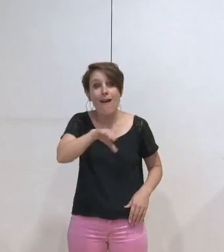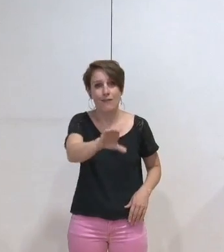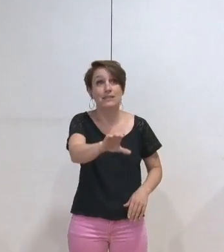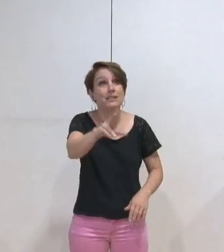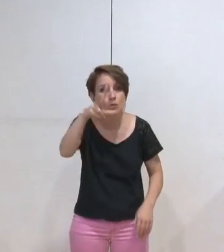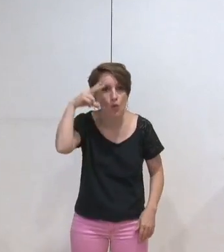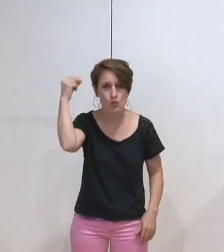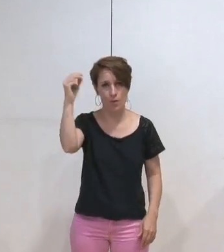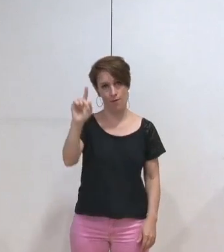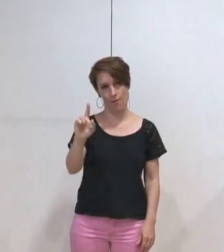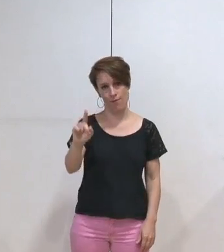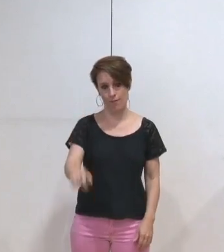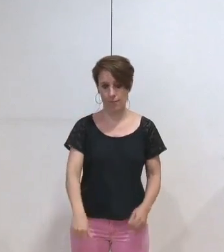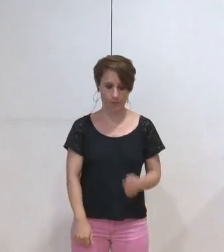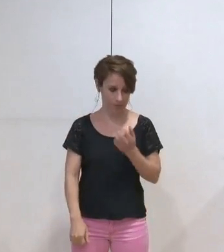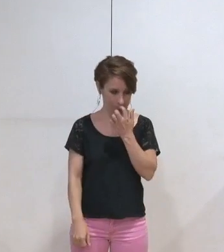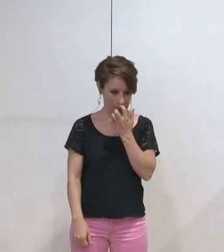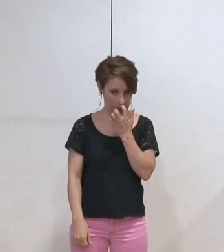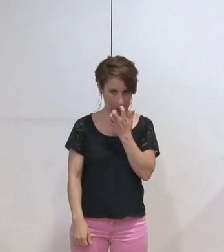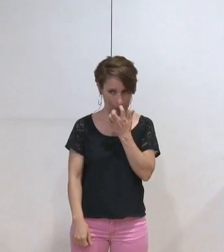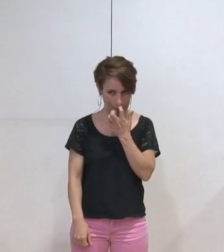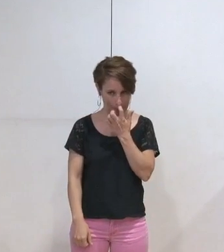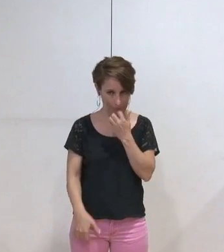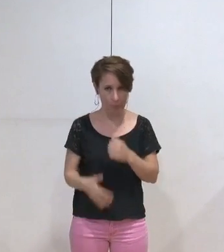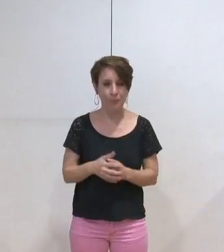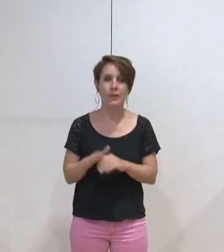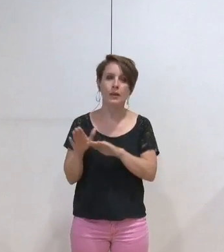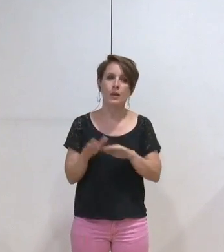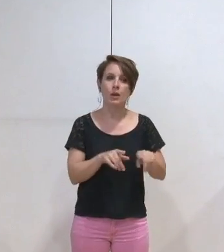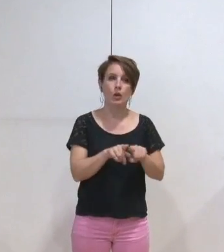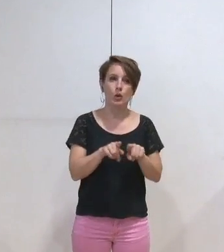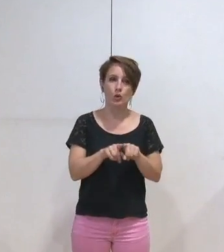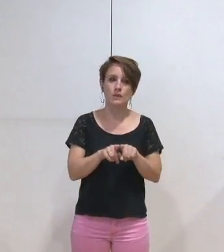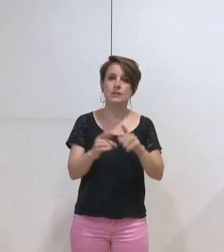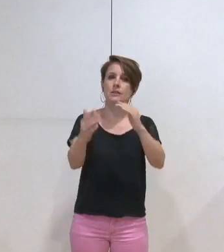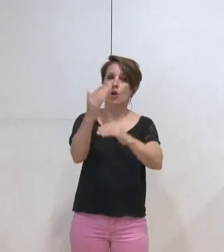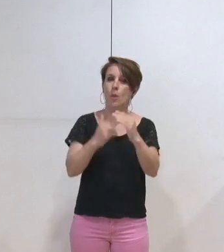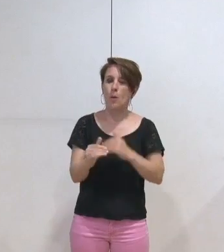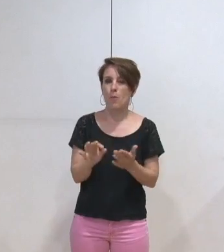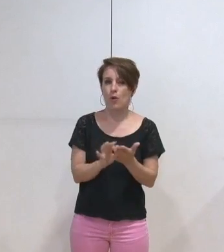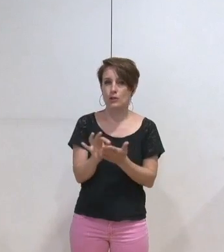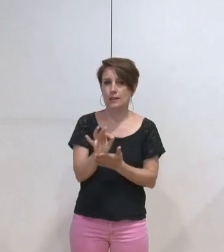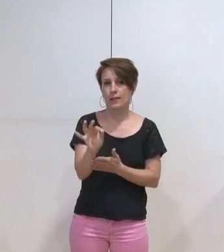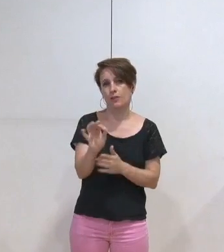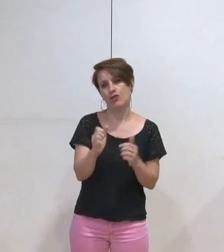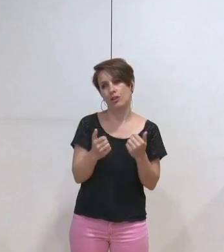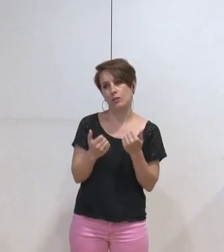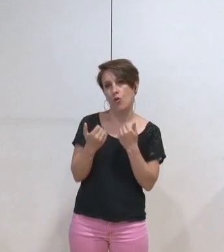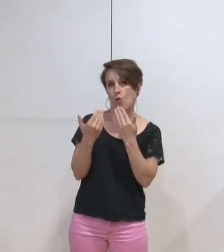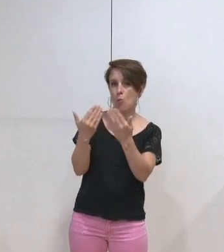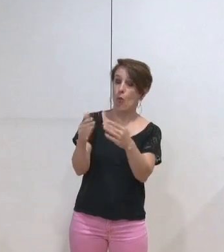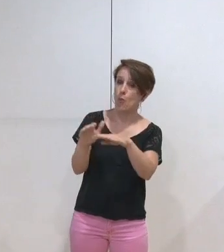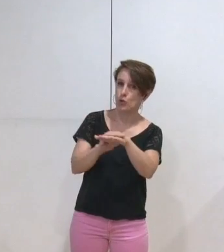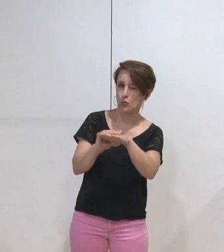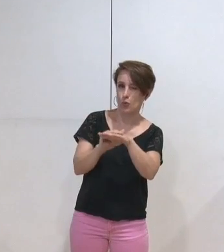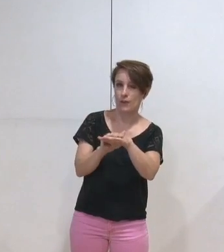humain par ailleurs donc ce plan stratégique propose une autre manière de faire de la politique on le